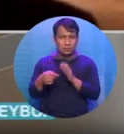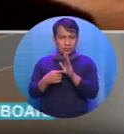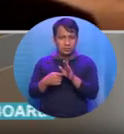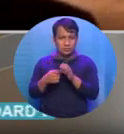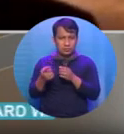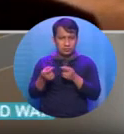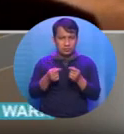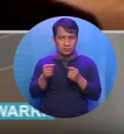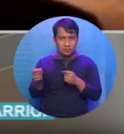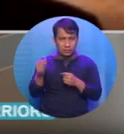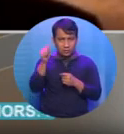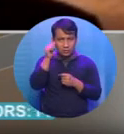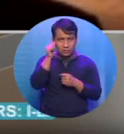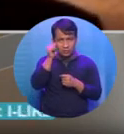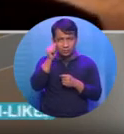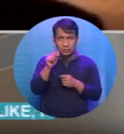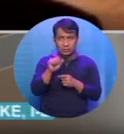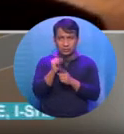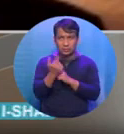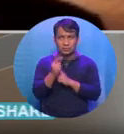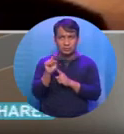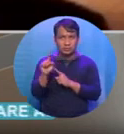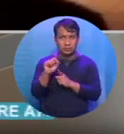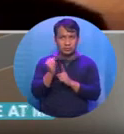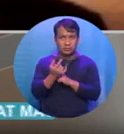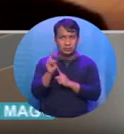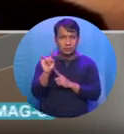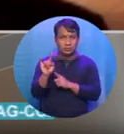Mr. Alerta sa social media?